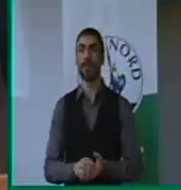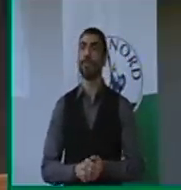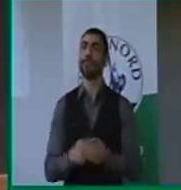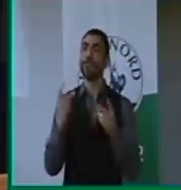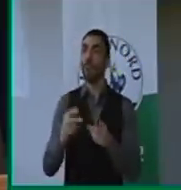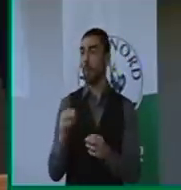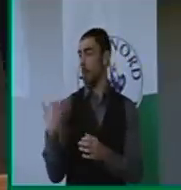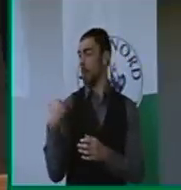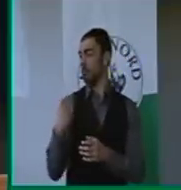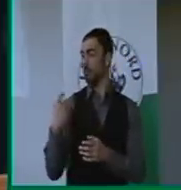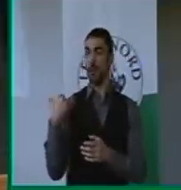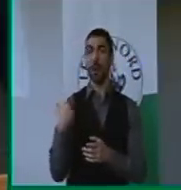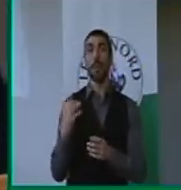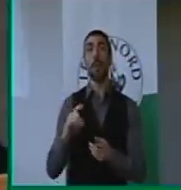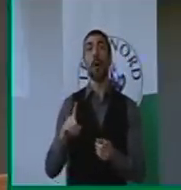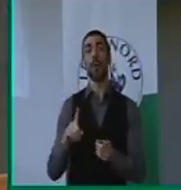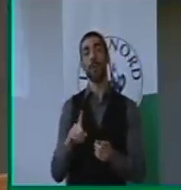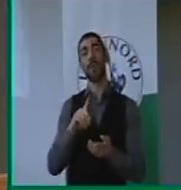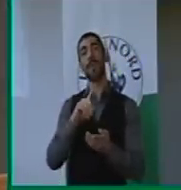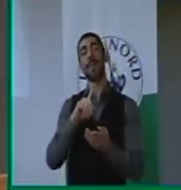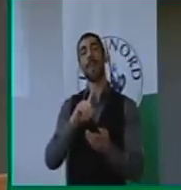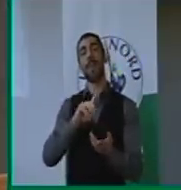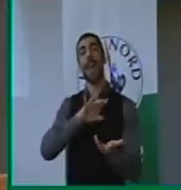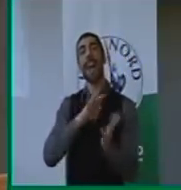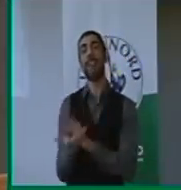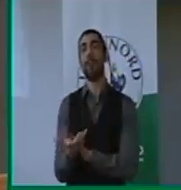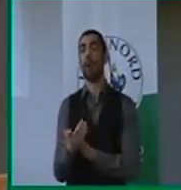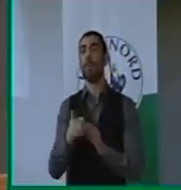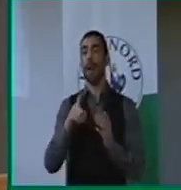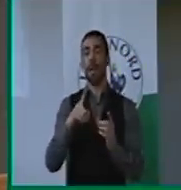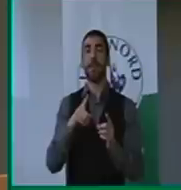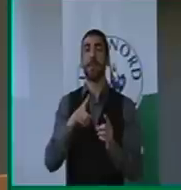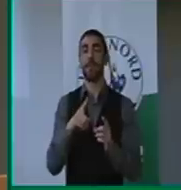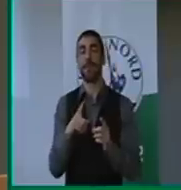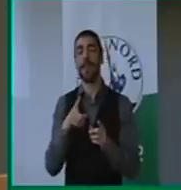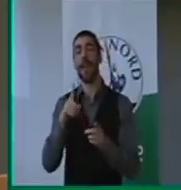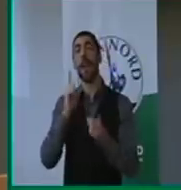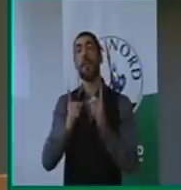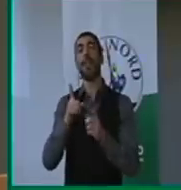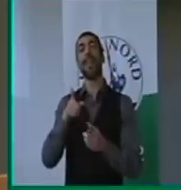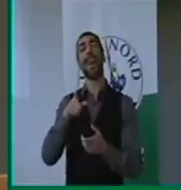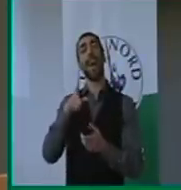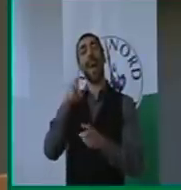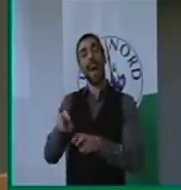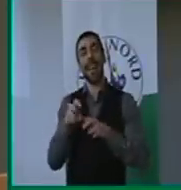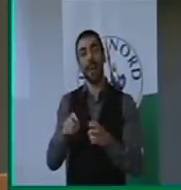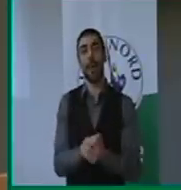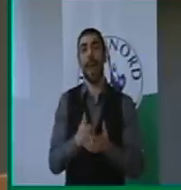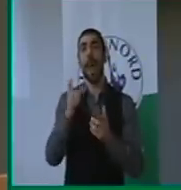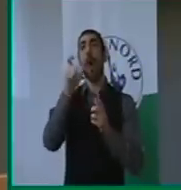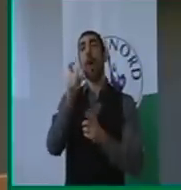giorni il la riforma di questa politica agricola comunitaria si andrà praticamente sostanzialmente